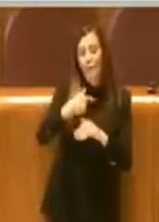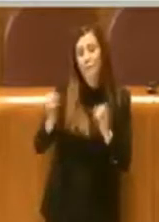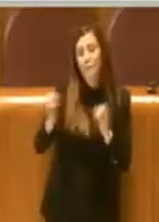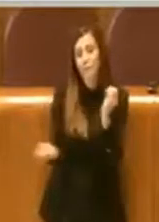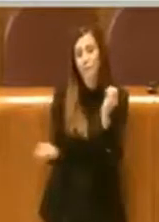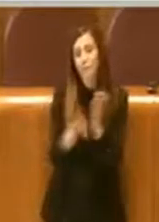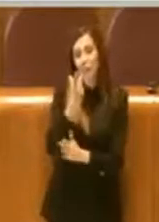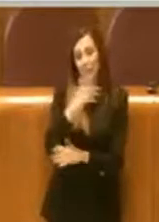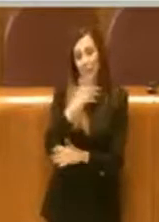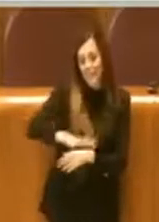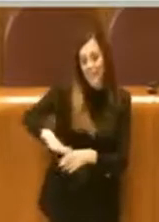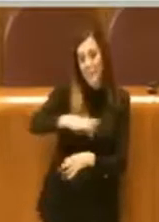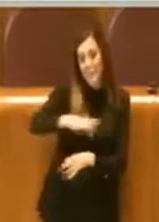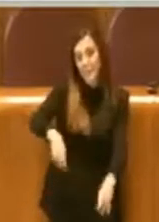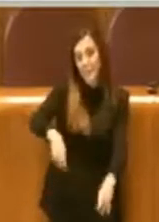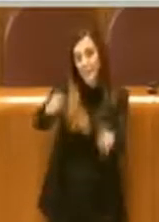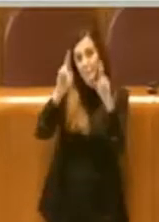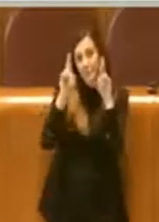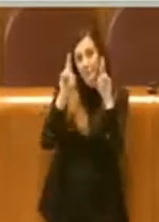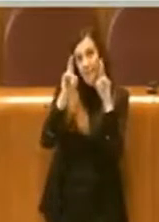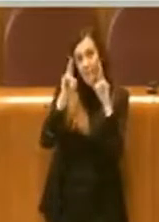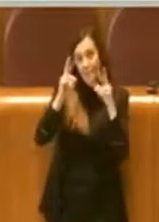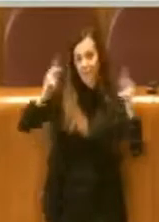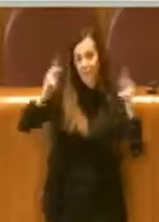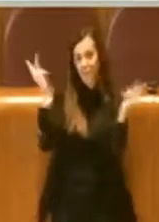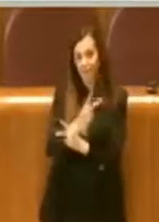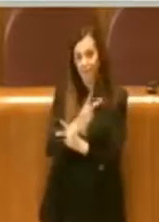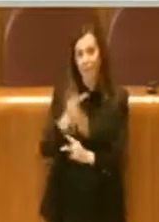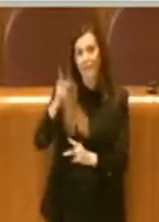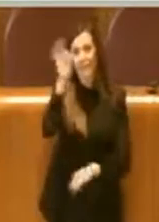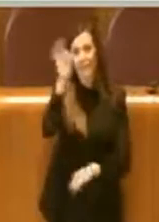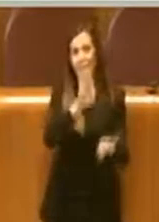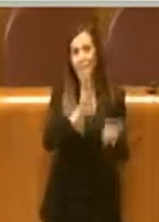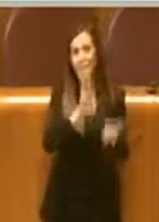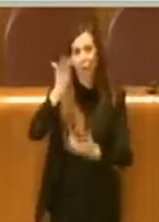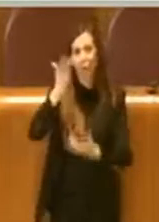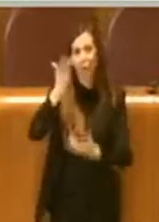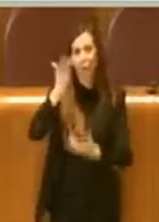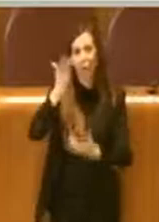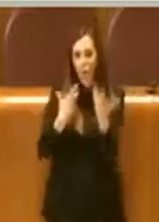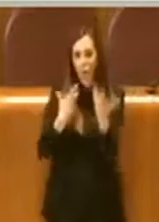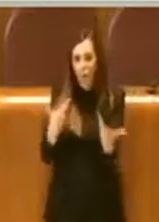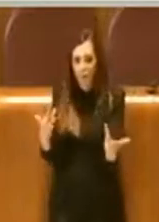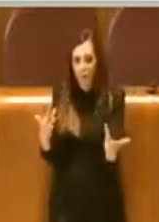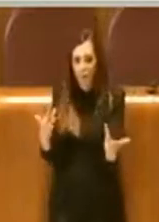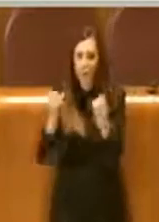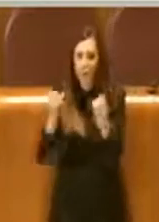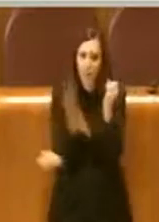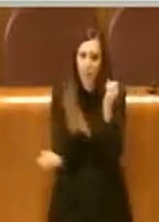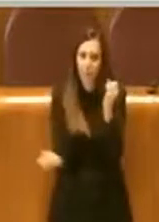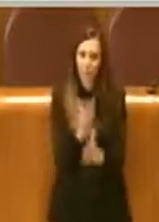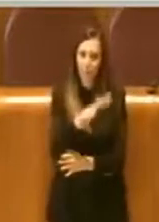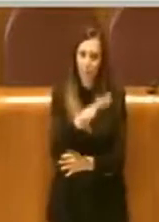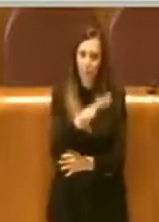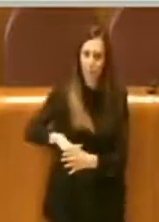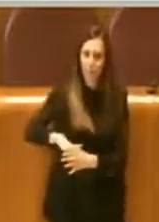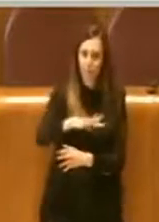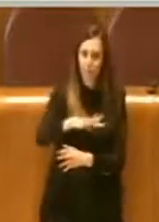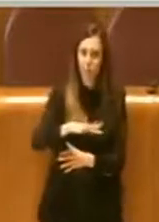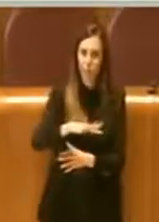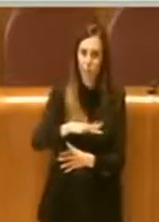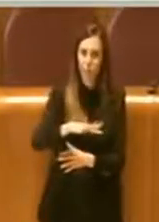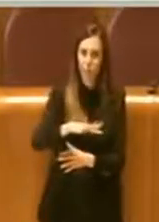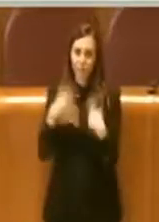di gestire con la realtà del Teatro dell'Opera. Quindi questo per concludere,